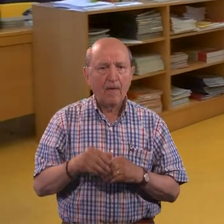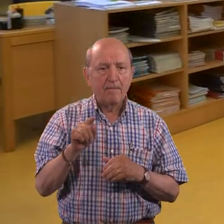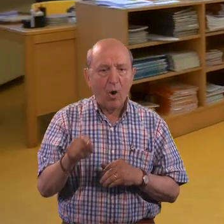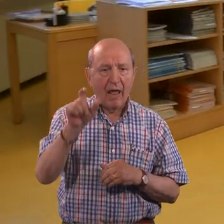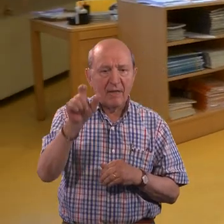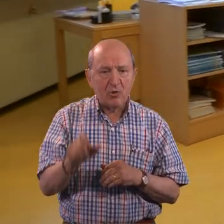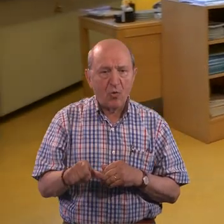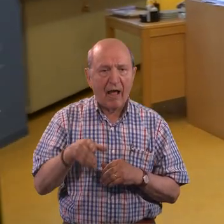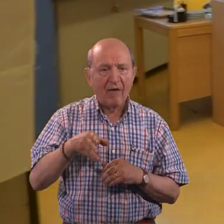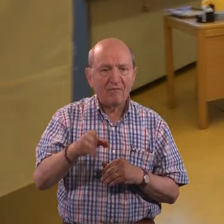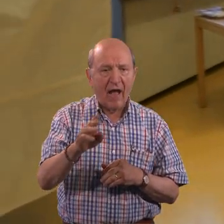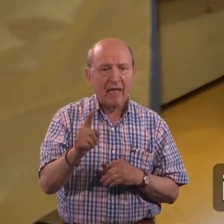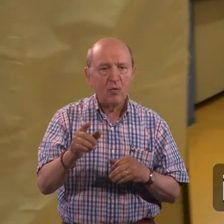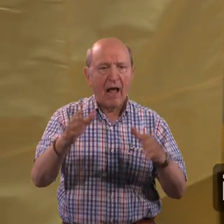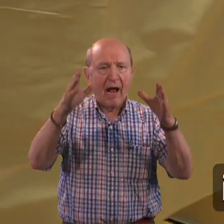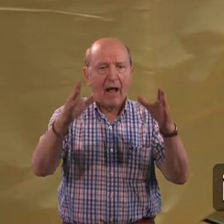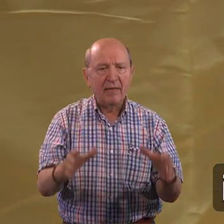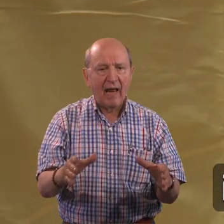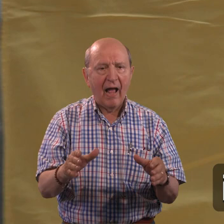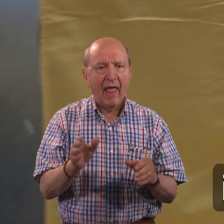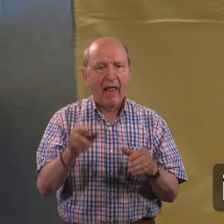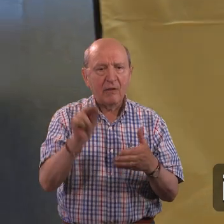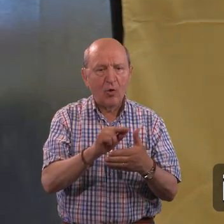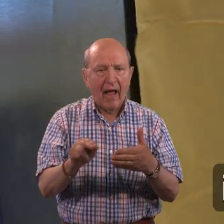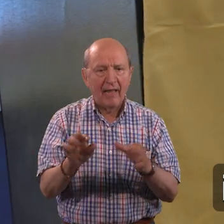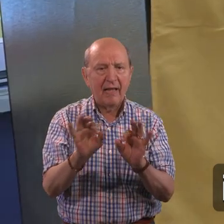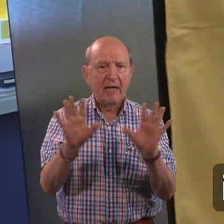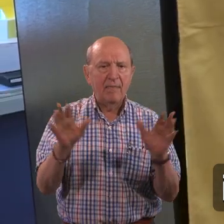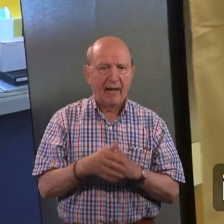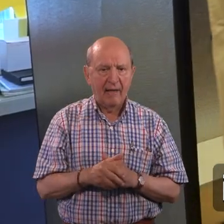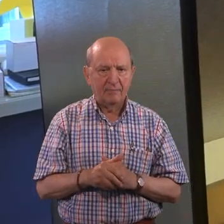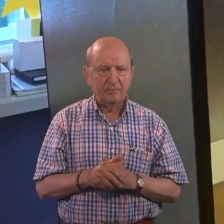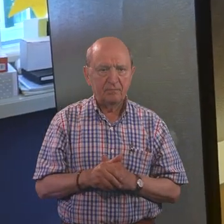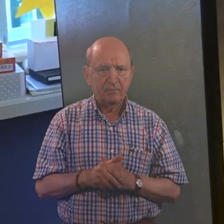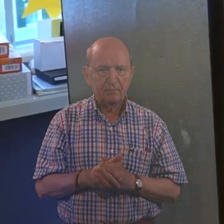Poi il signor Rossi va in una cabina elettorale libera